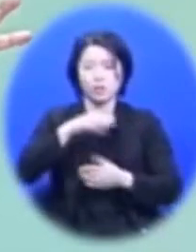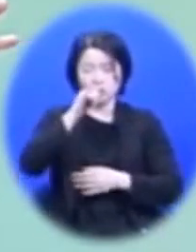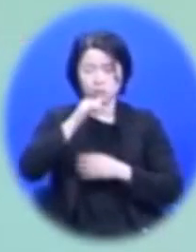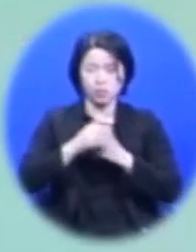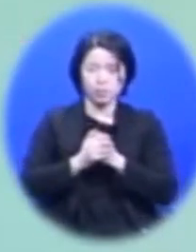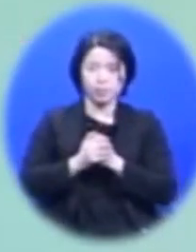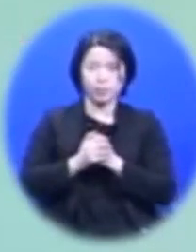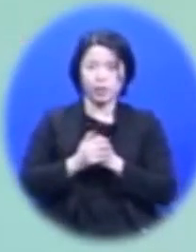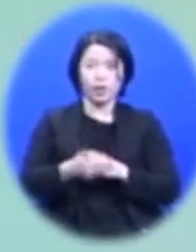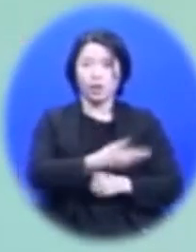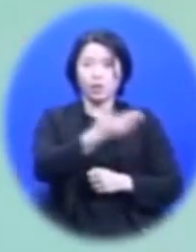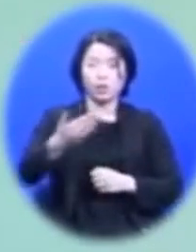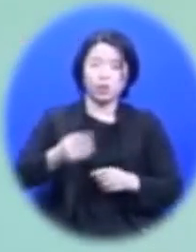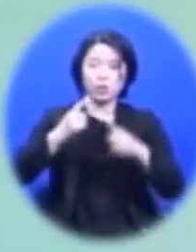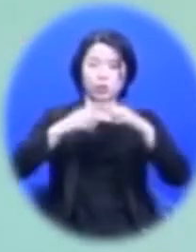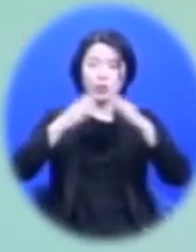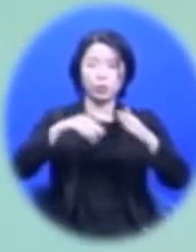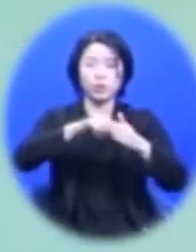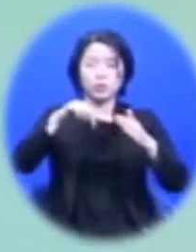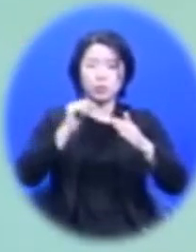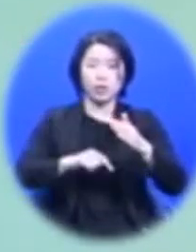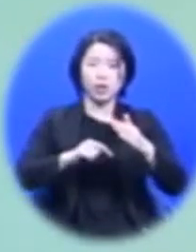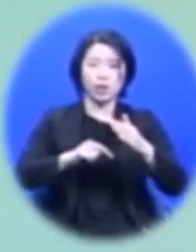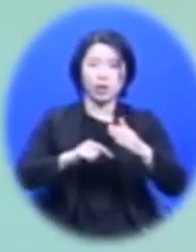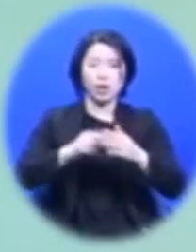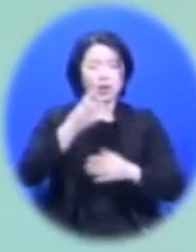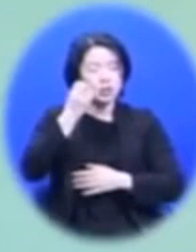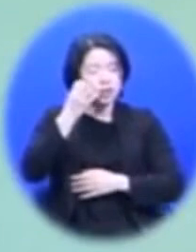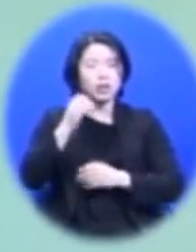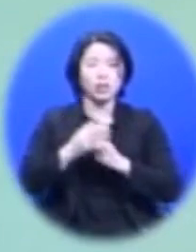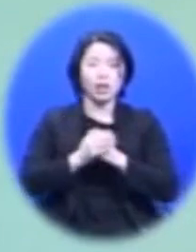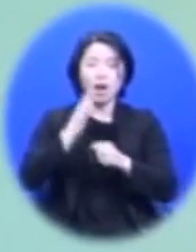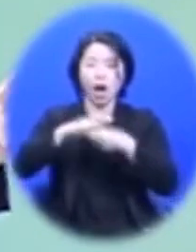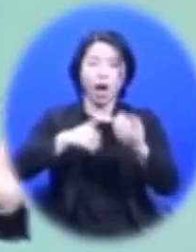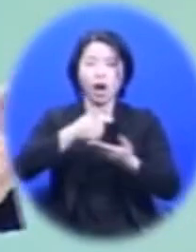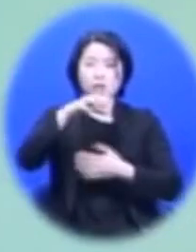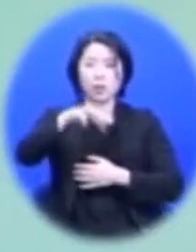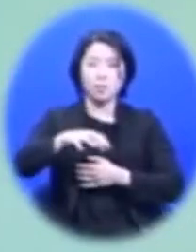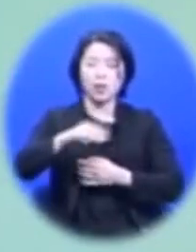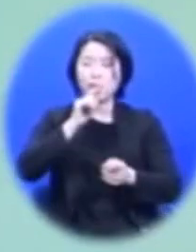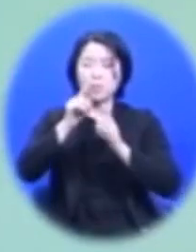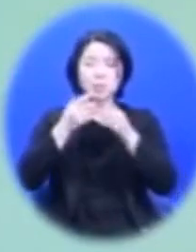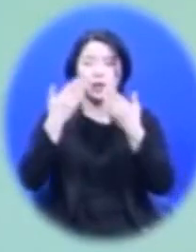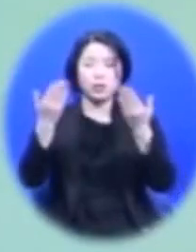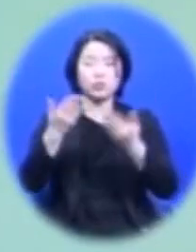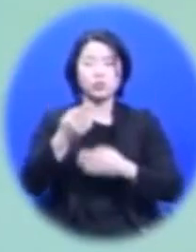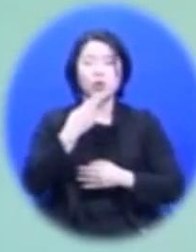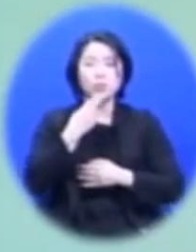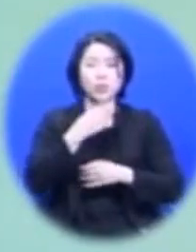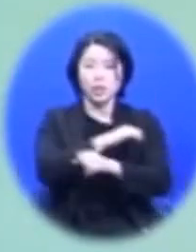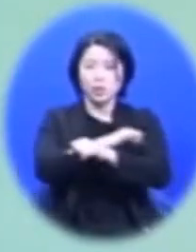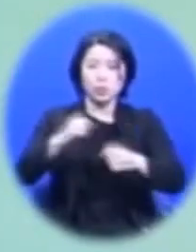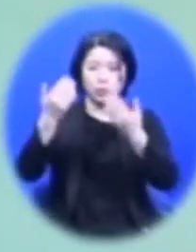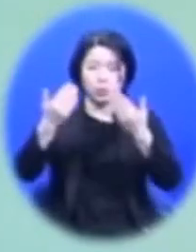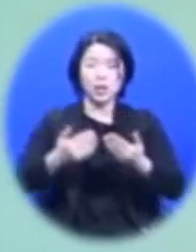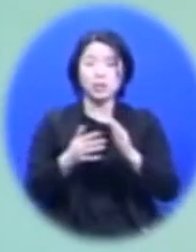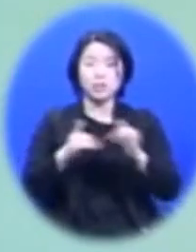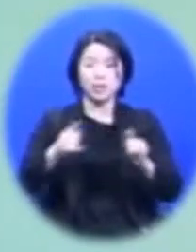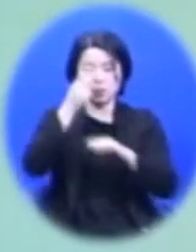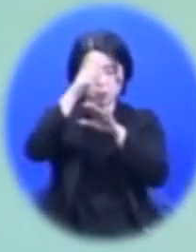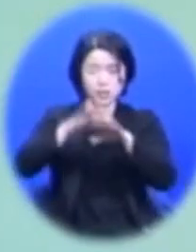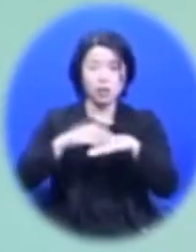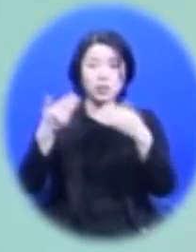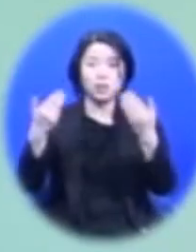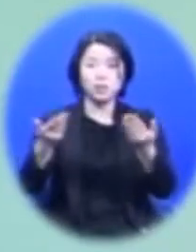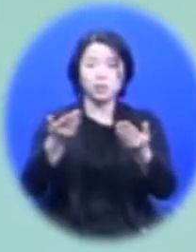교회 안에 의외로 정말 교회 안에 우리가 다 하나님 앞에서 말할 수 없는 용서를 받은 사람들끼리 이렇게 예배를